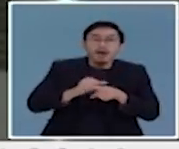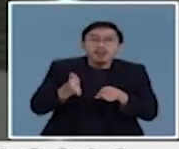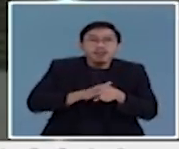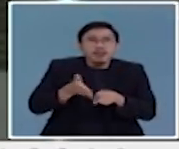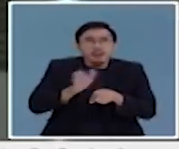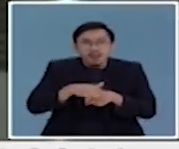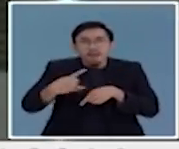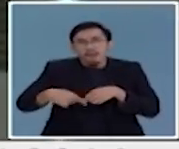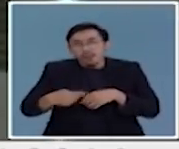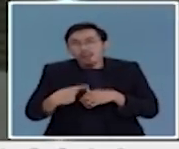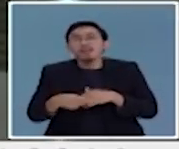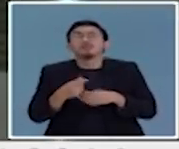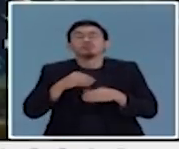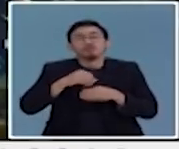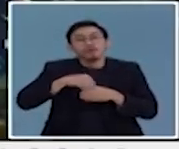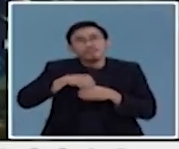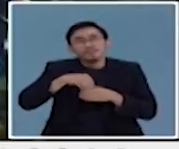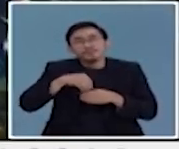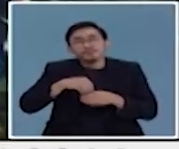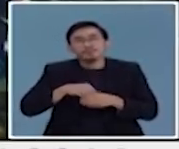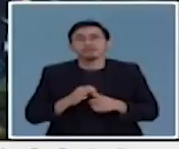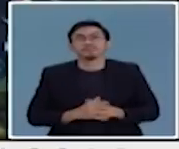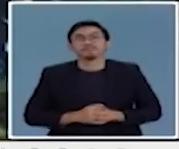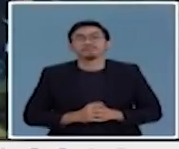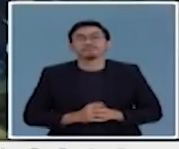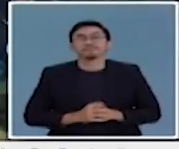untuk memenuhi kebutuhan kuliah. Kan pertamanya di bank.